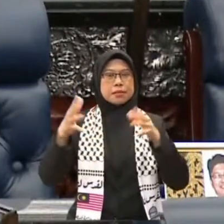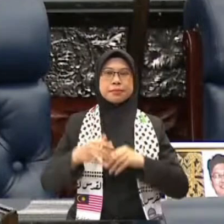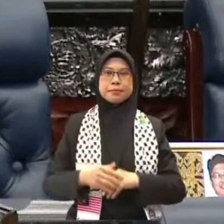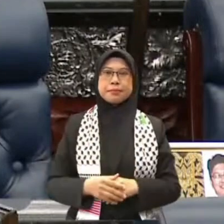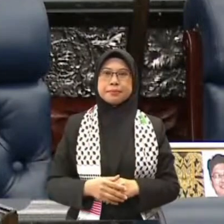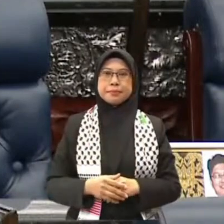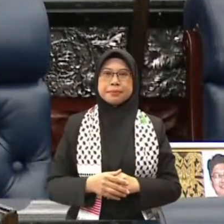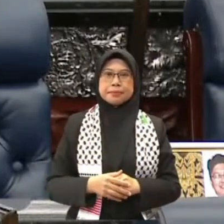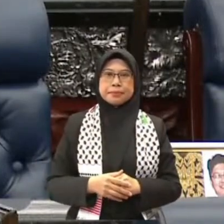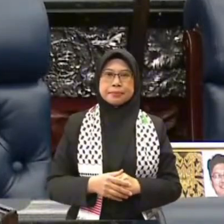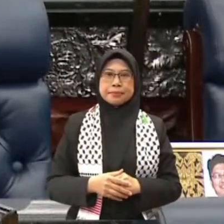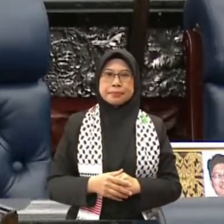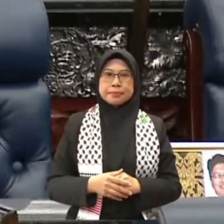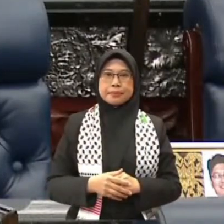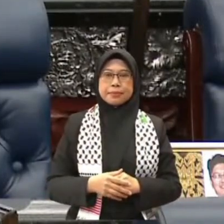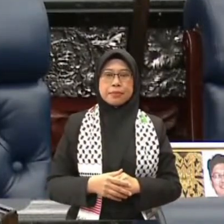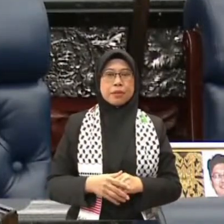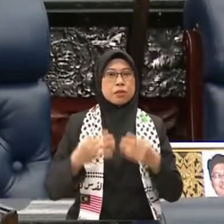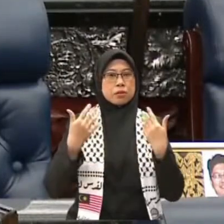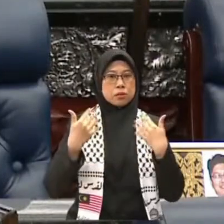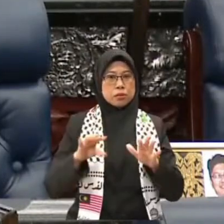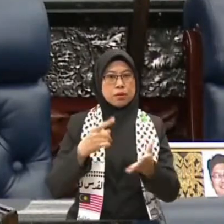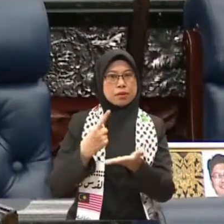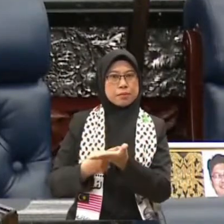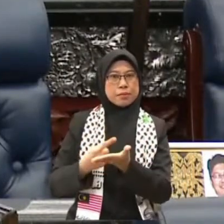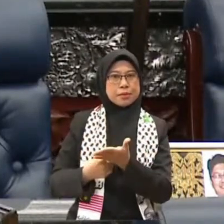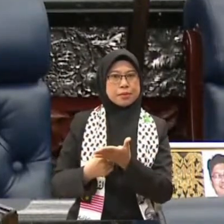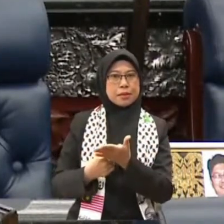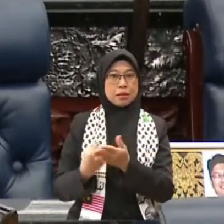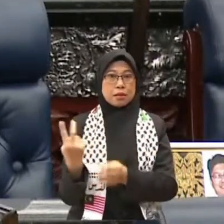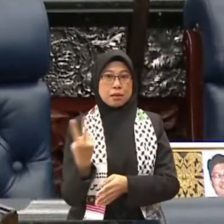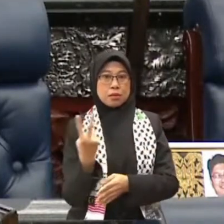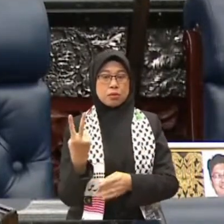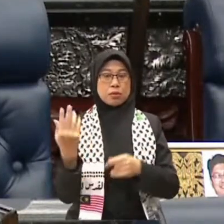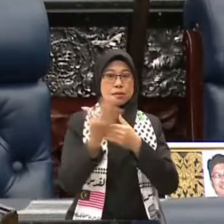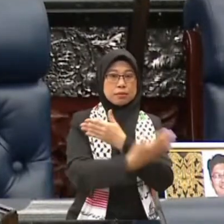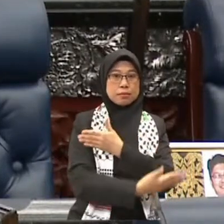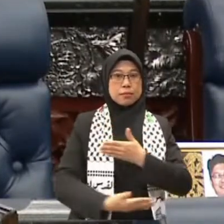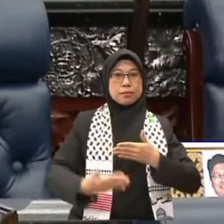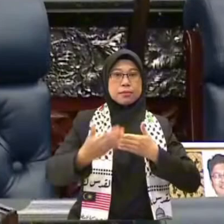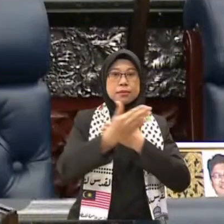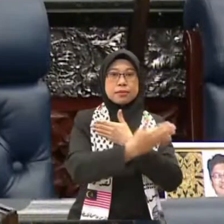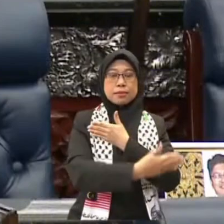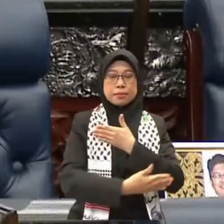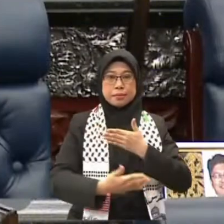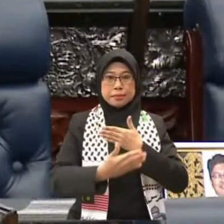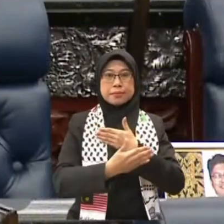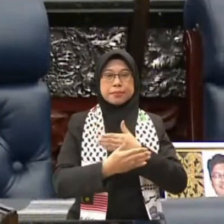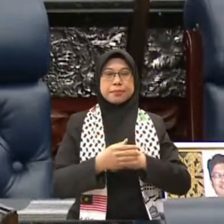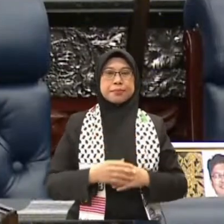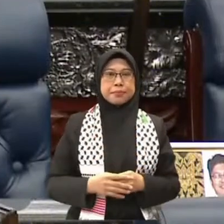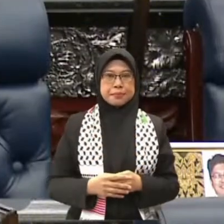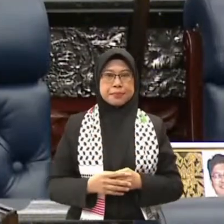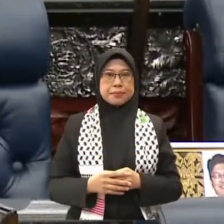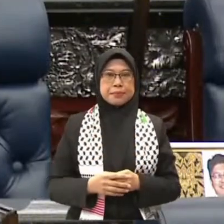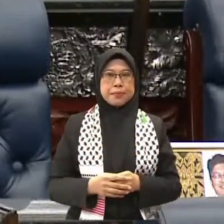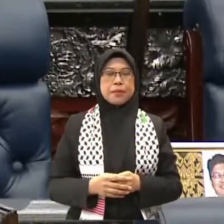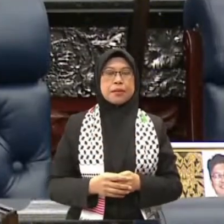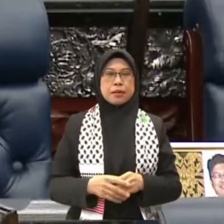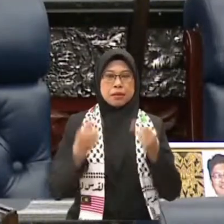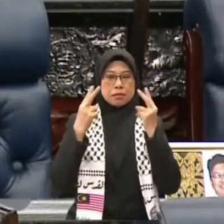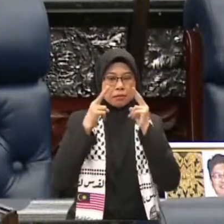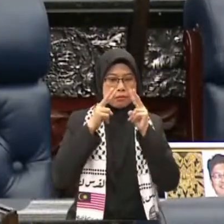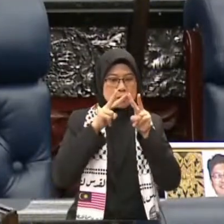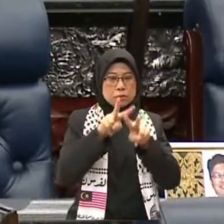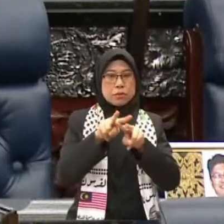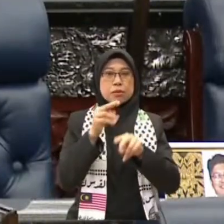Dan ini antara perkara-perkara yang dibincangkan dalam hubungan dua hala di antara negara-negara yang terlibat. Kita akan meneruskan pemantauan ini